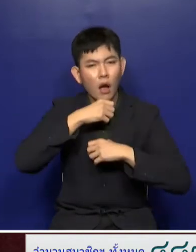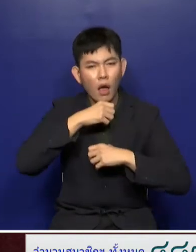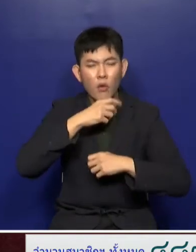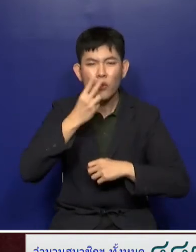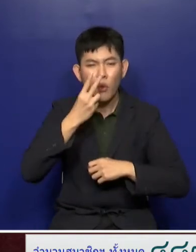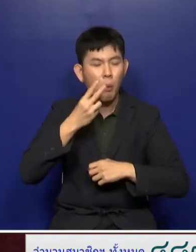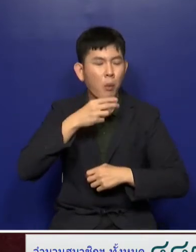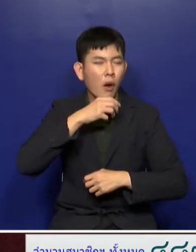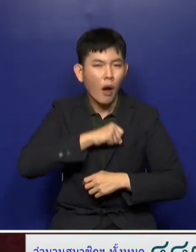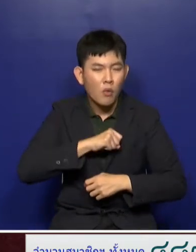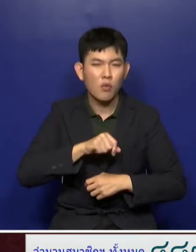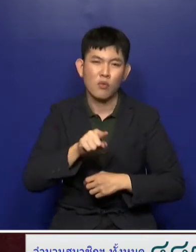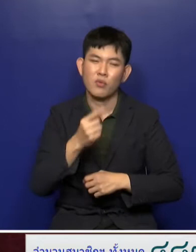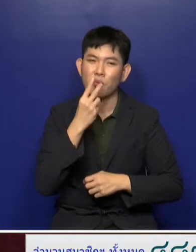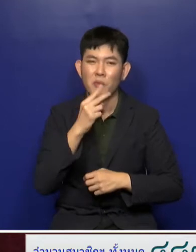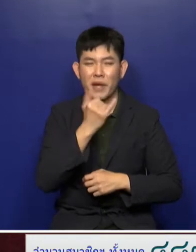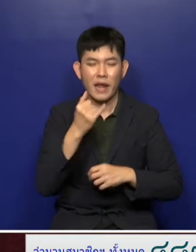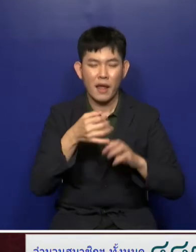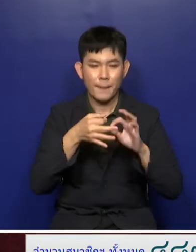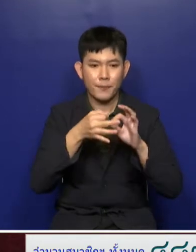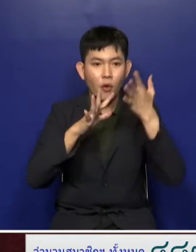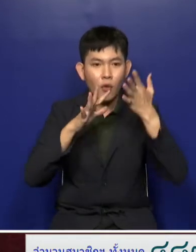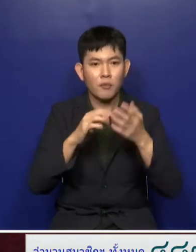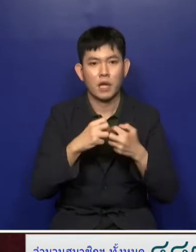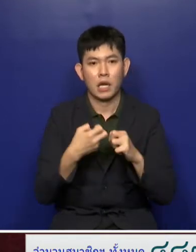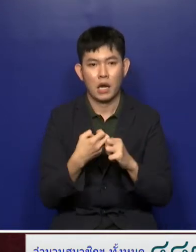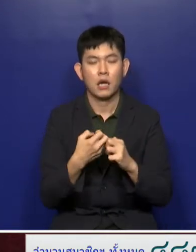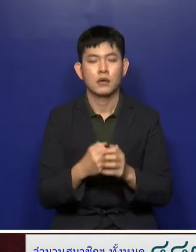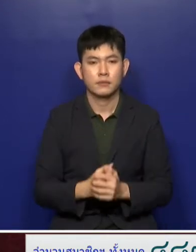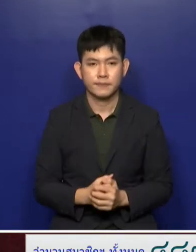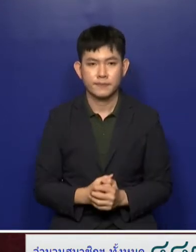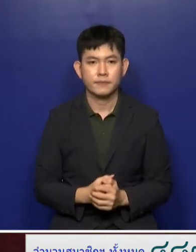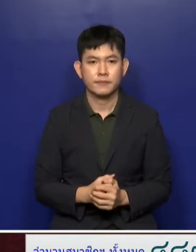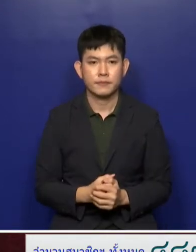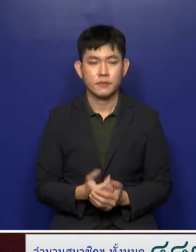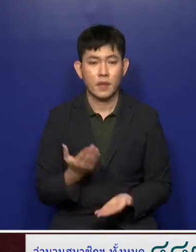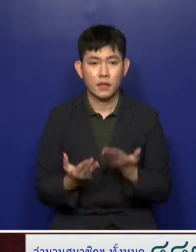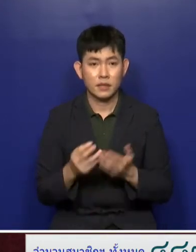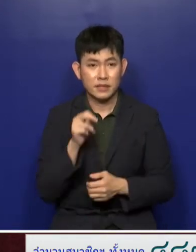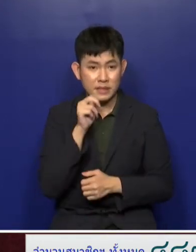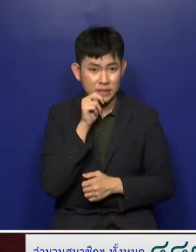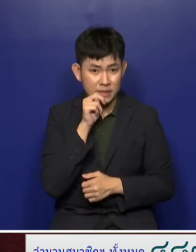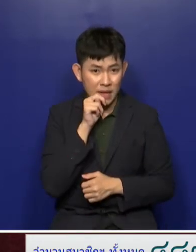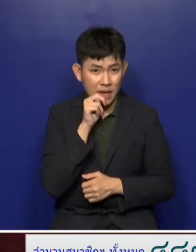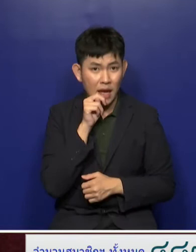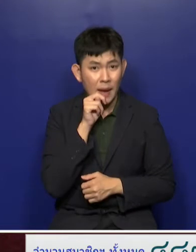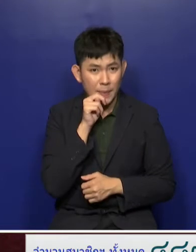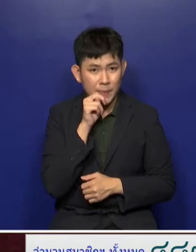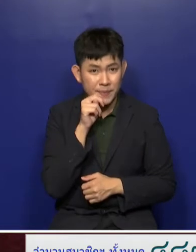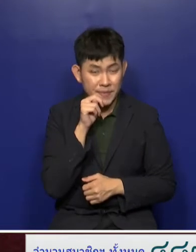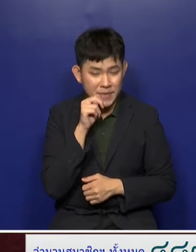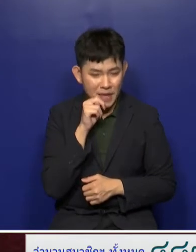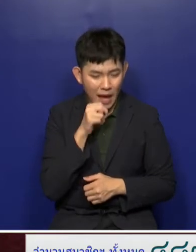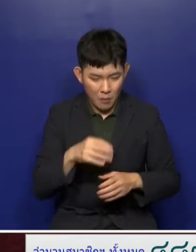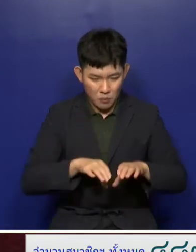ช็อตทำให้เกิดไฟไหม้ได้ตลอดเวลาและรวมทั้งในเรื่องของอะพ่อระบายน้ำนะครับโดยรอบนะครับพื้น